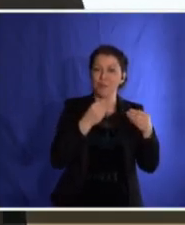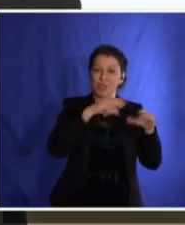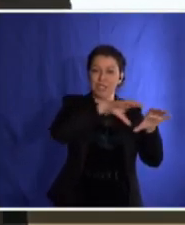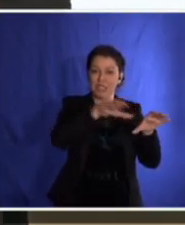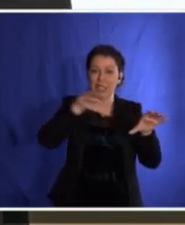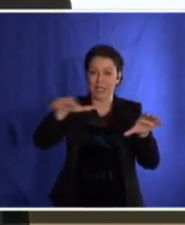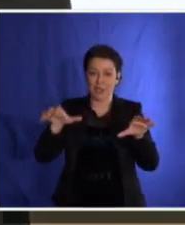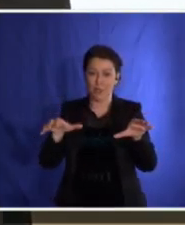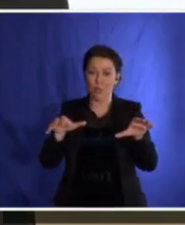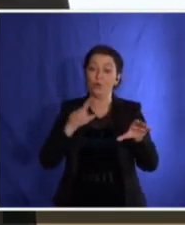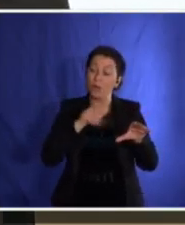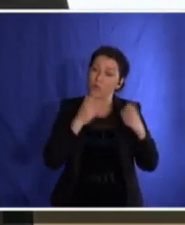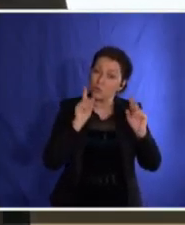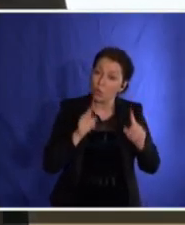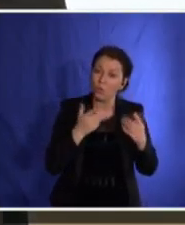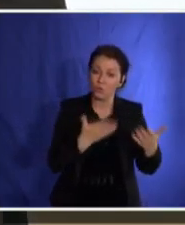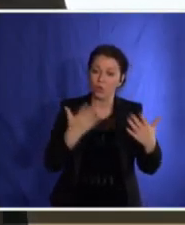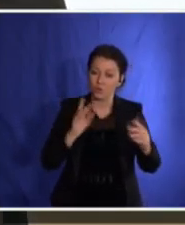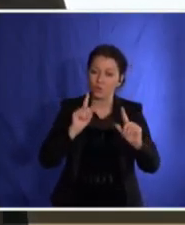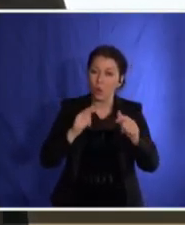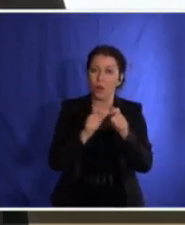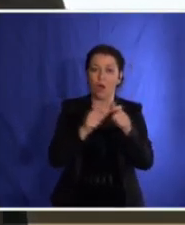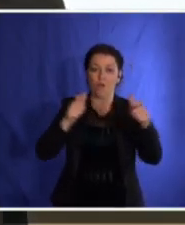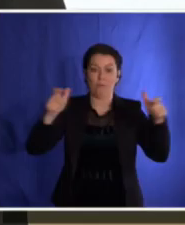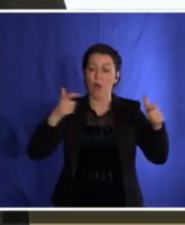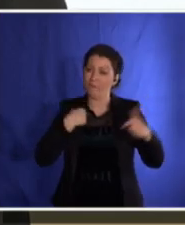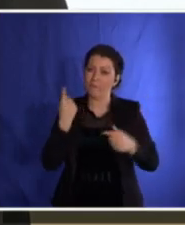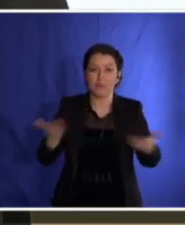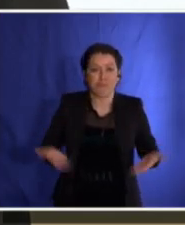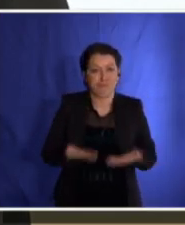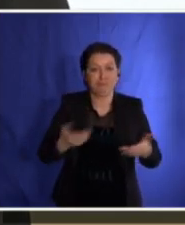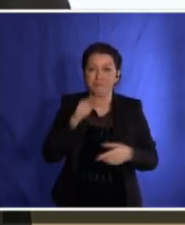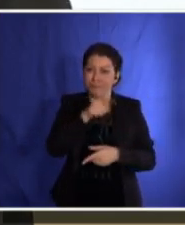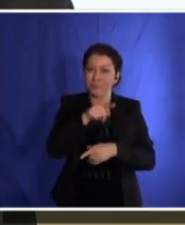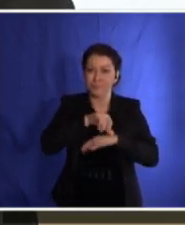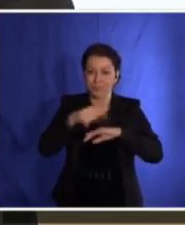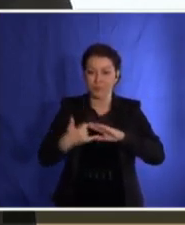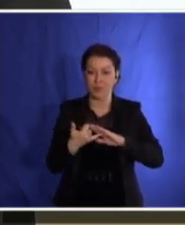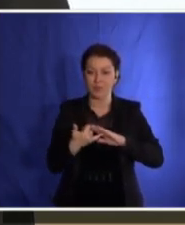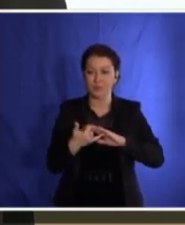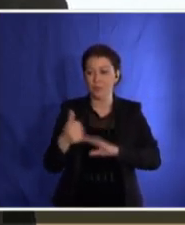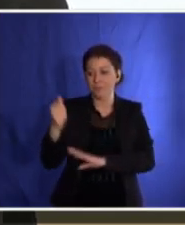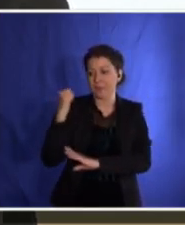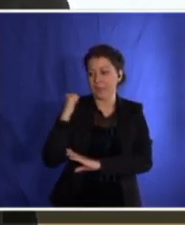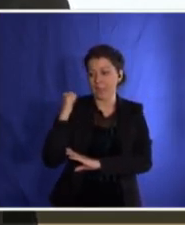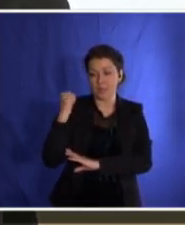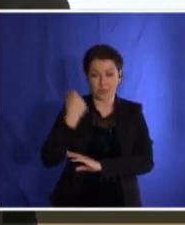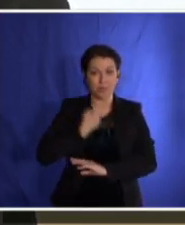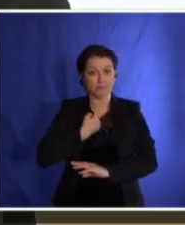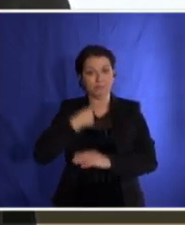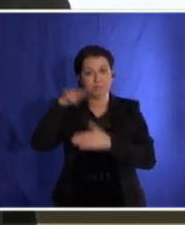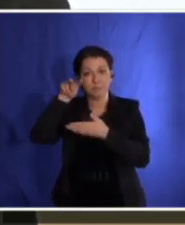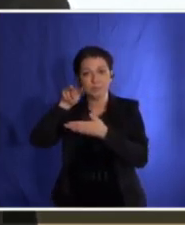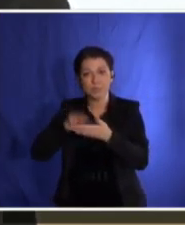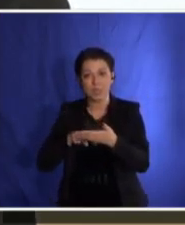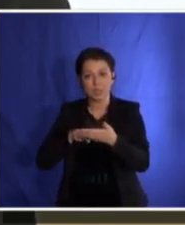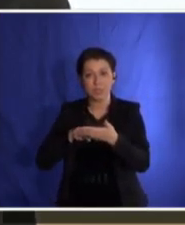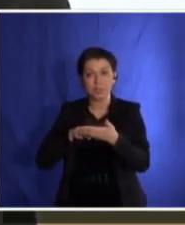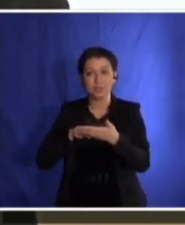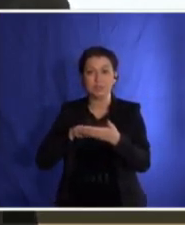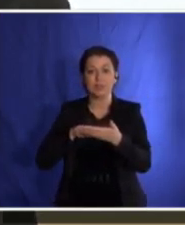das fordern wir auch, ausgebaut werden. Und gestern erst habe ich gelesen, dass